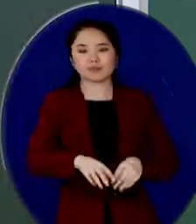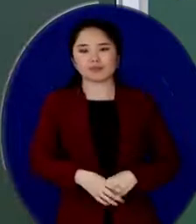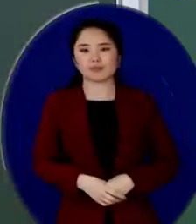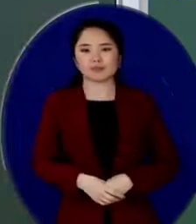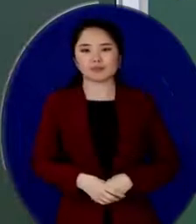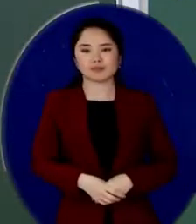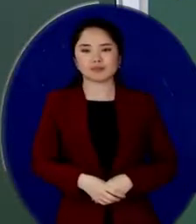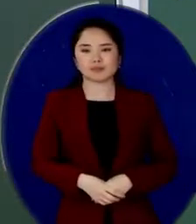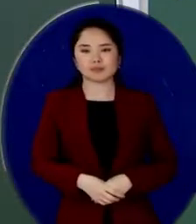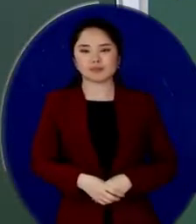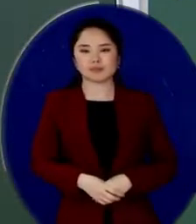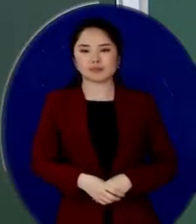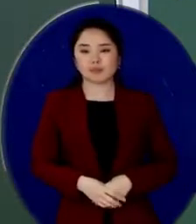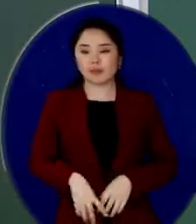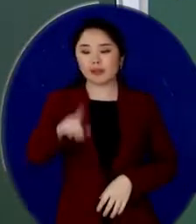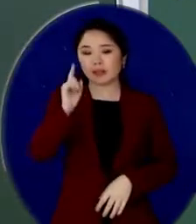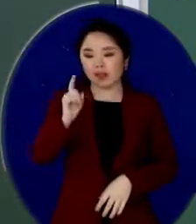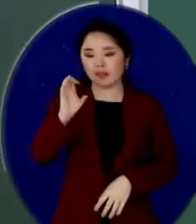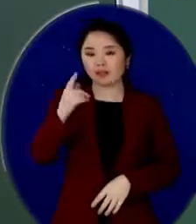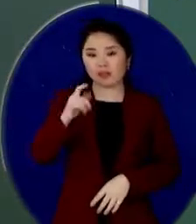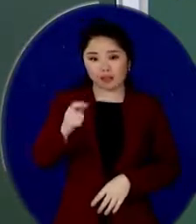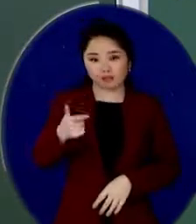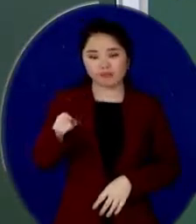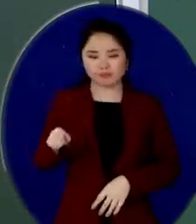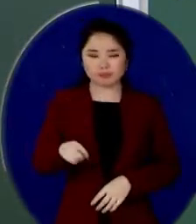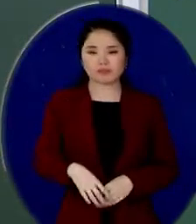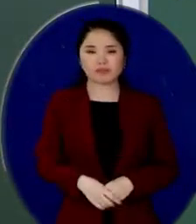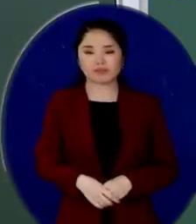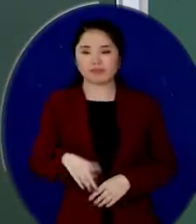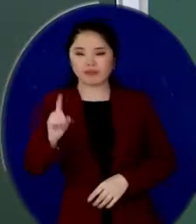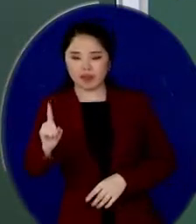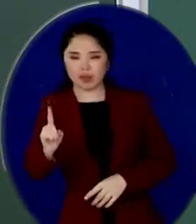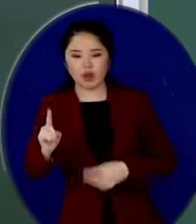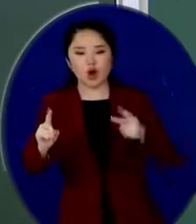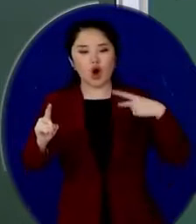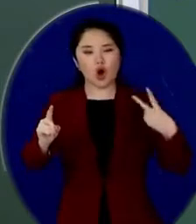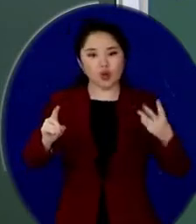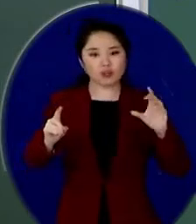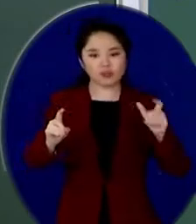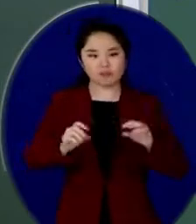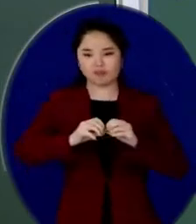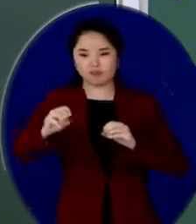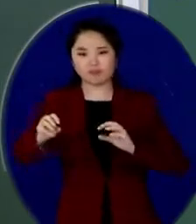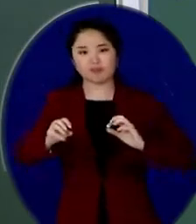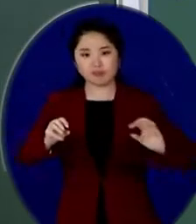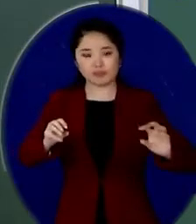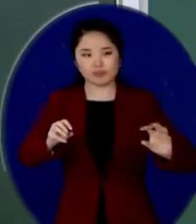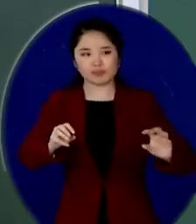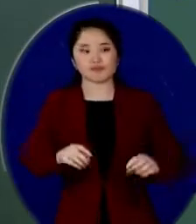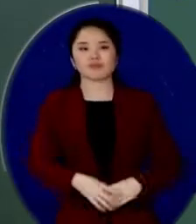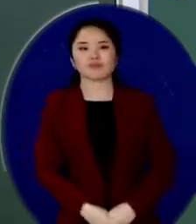хуваарлаа. 1-р хэсэгт нь 2-р хэсэгт, 1-ний